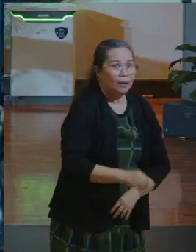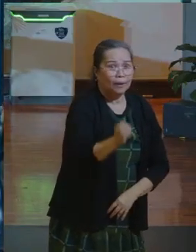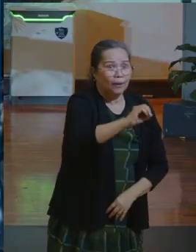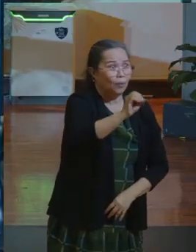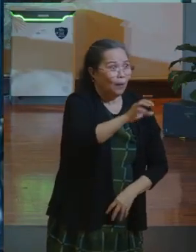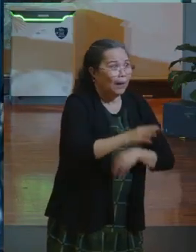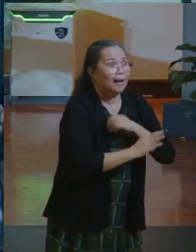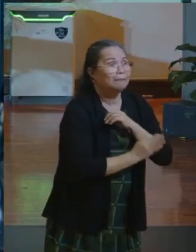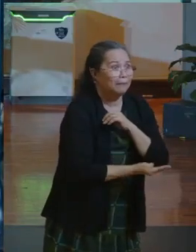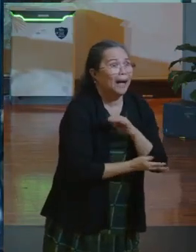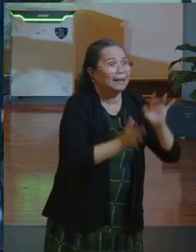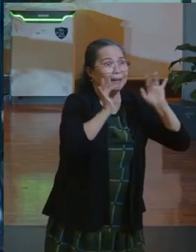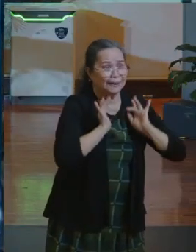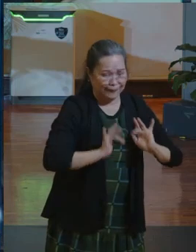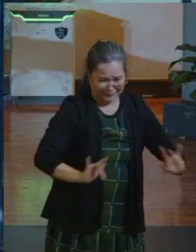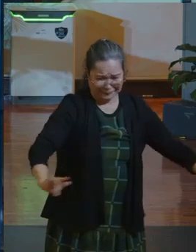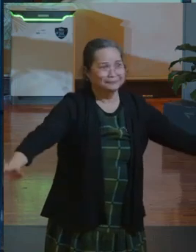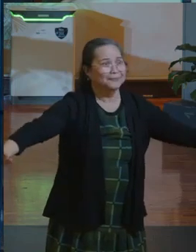dalang bag.